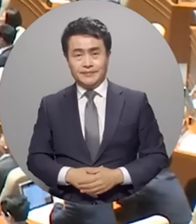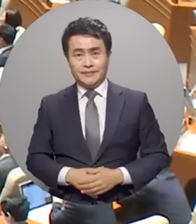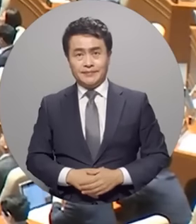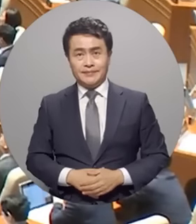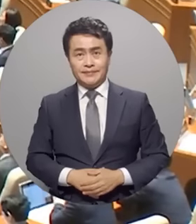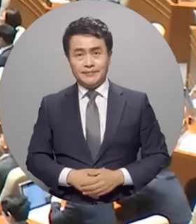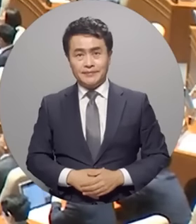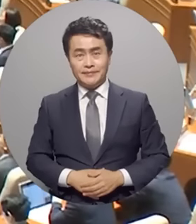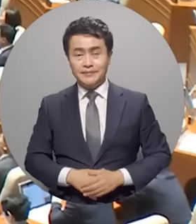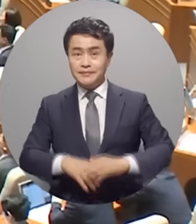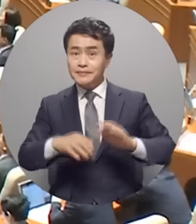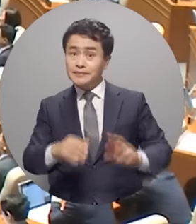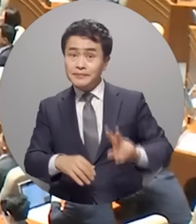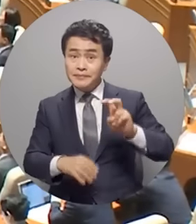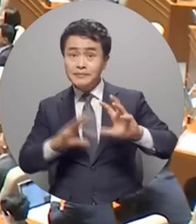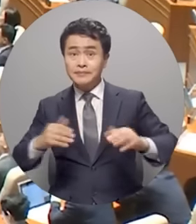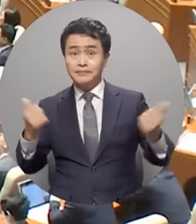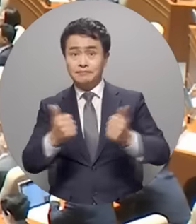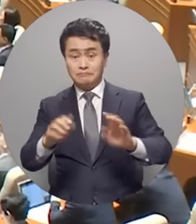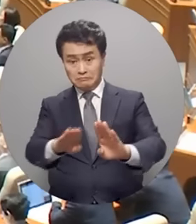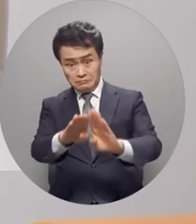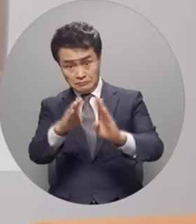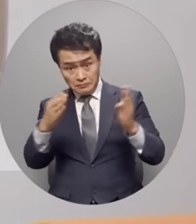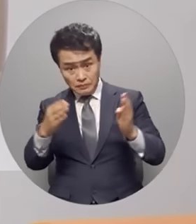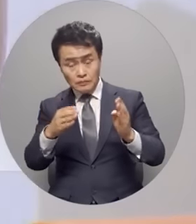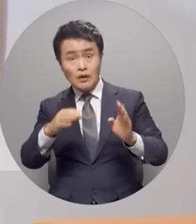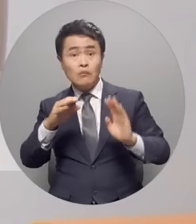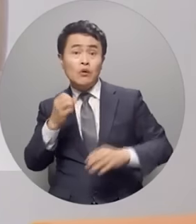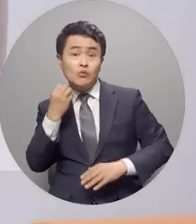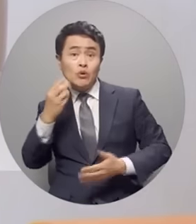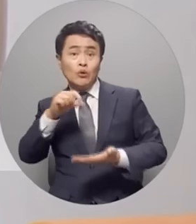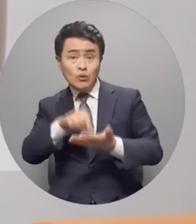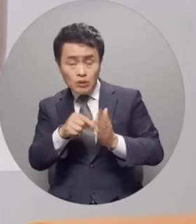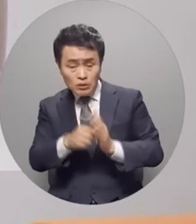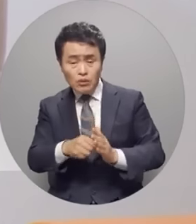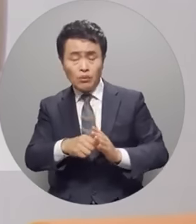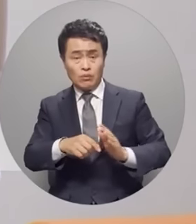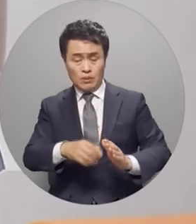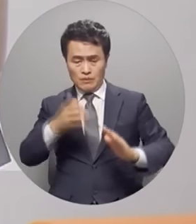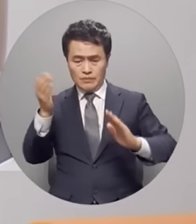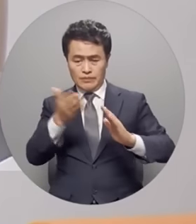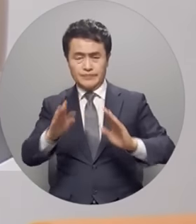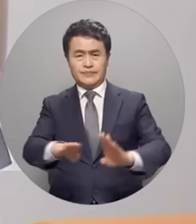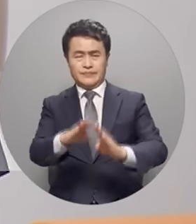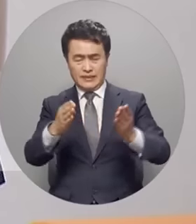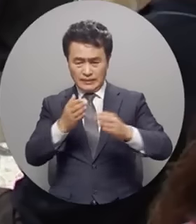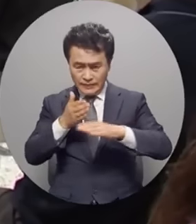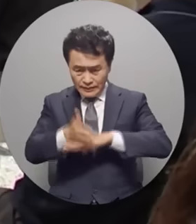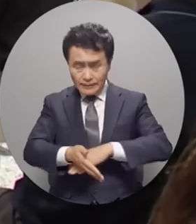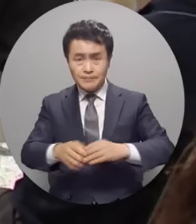기자입니다 22대 국회가 문을 연지 석달이 지나서야 열리게 된